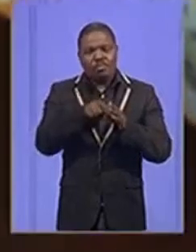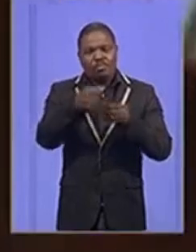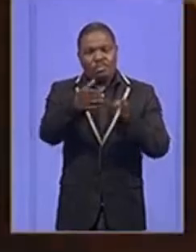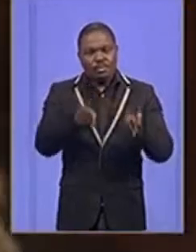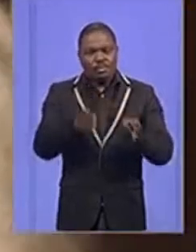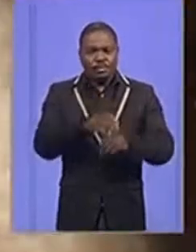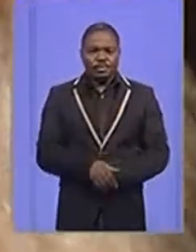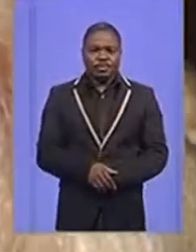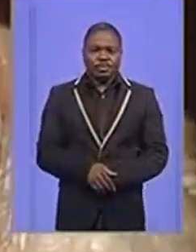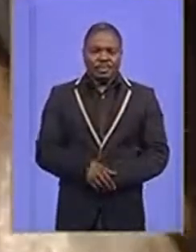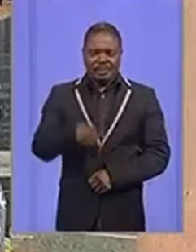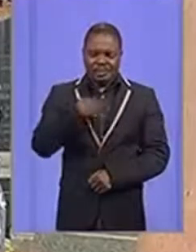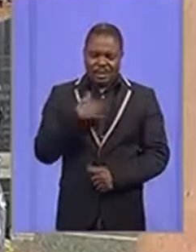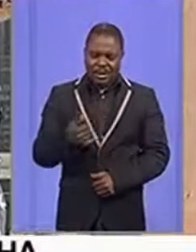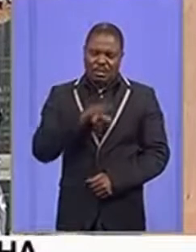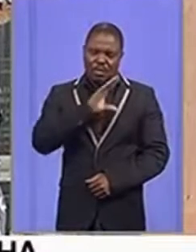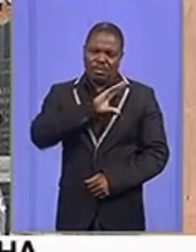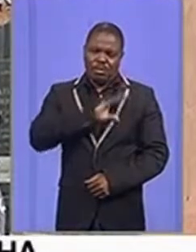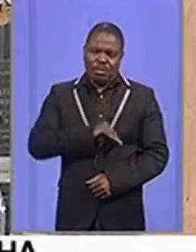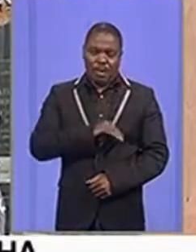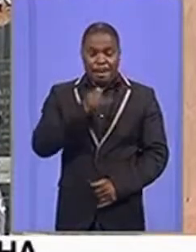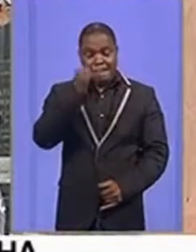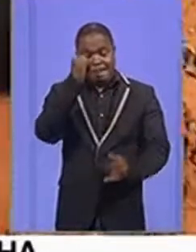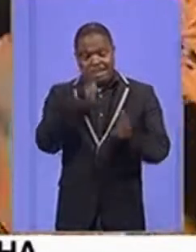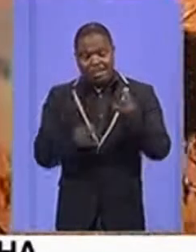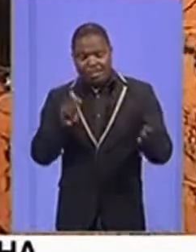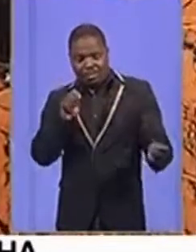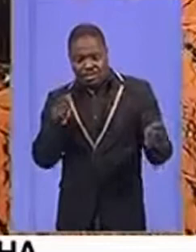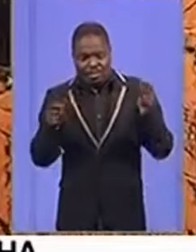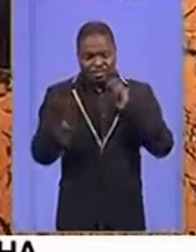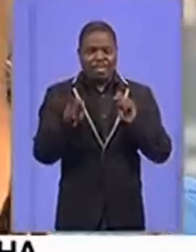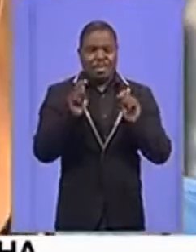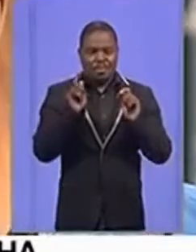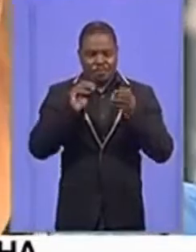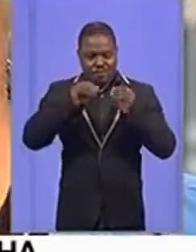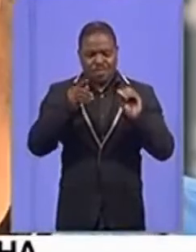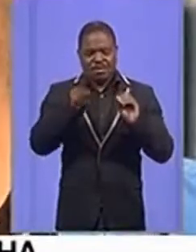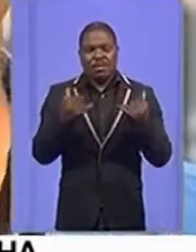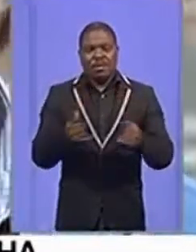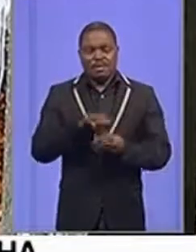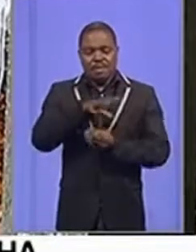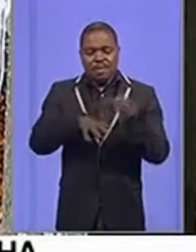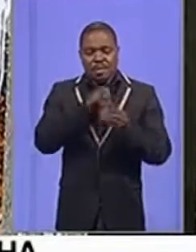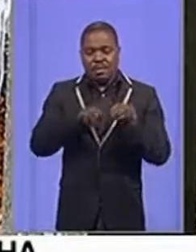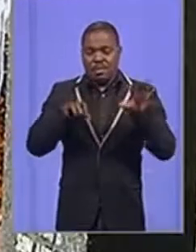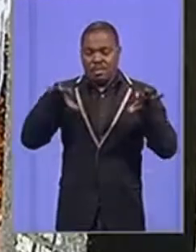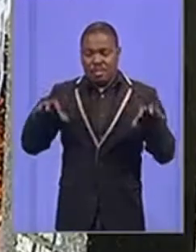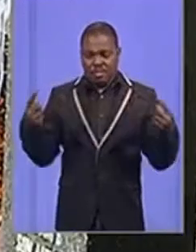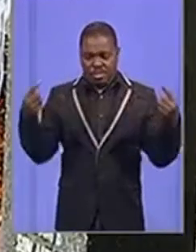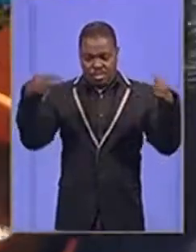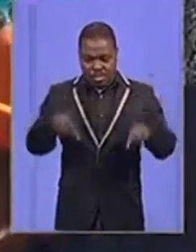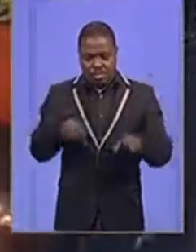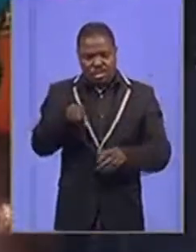ikutlwe hala je ke sena le matla. Phošo yeo e swanetše go phošollwa. Malapa ka bobedi a buile ka dirapeng go tlo bea